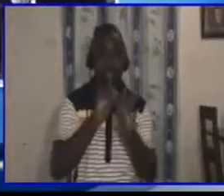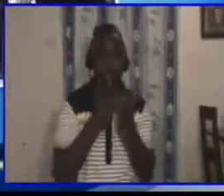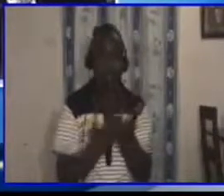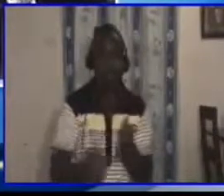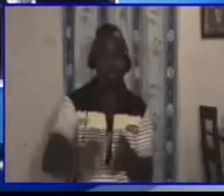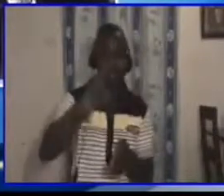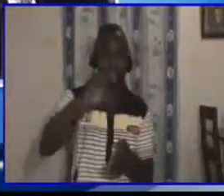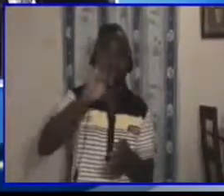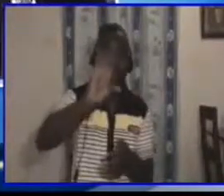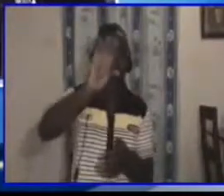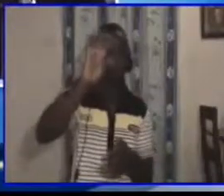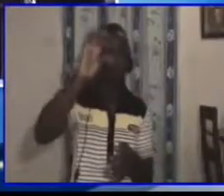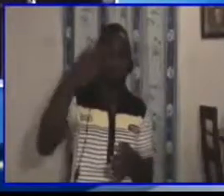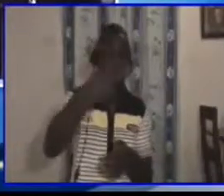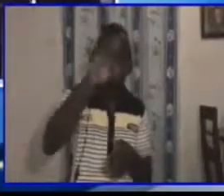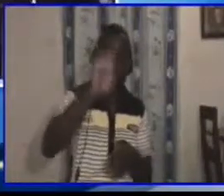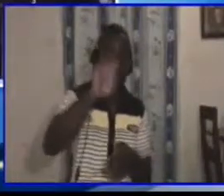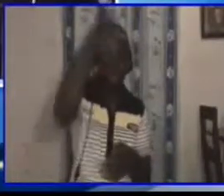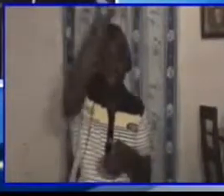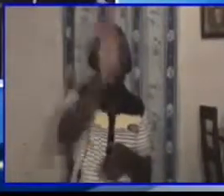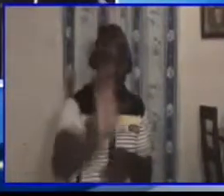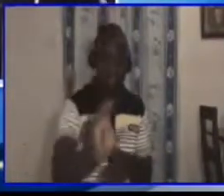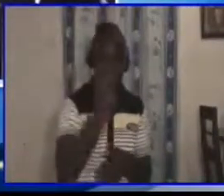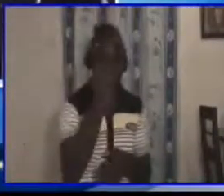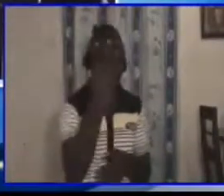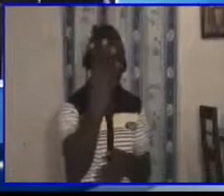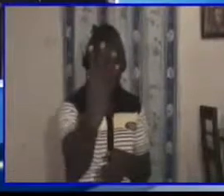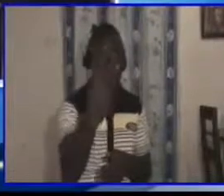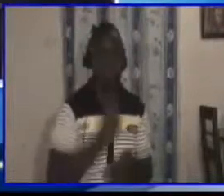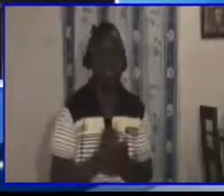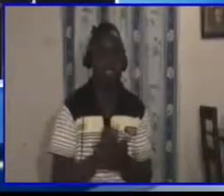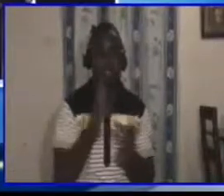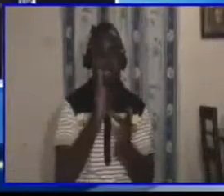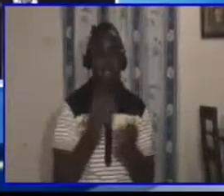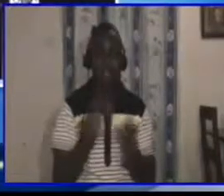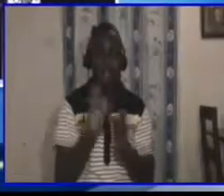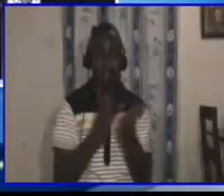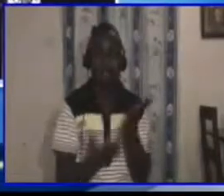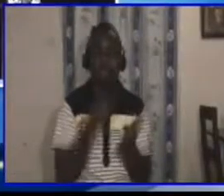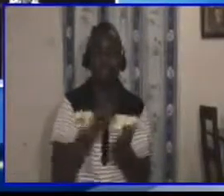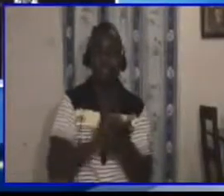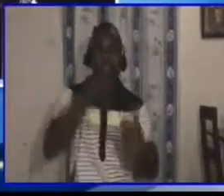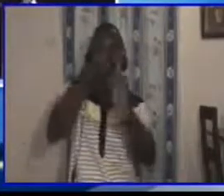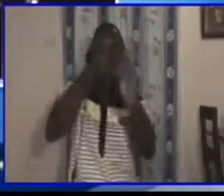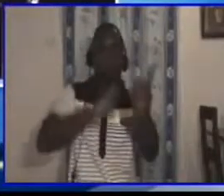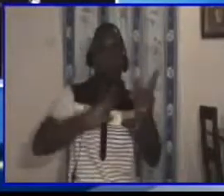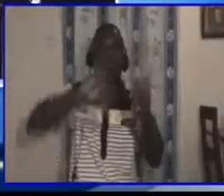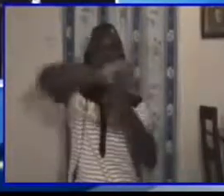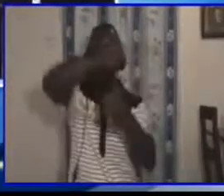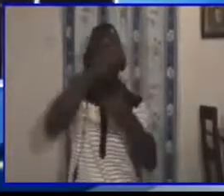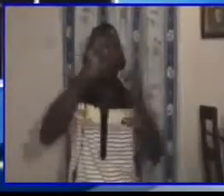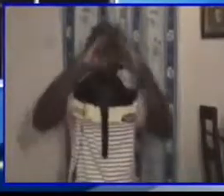in isaia capitolo 2 è in michela